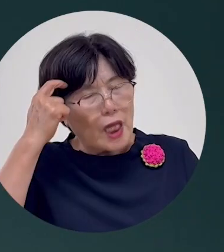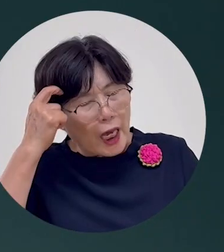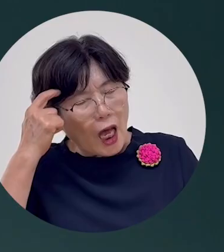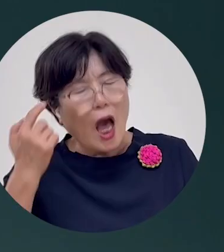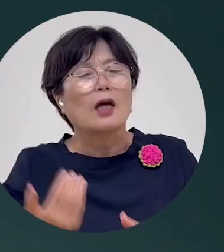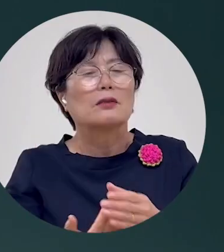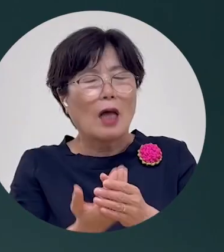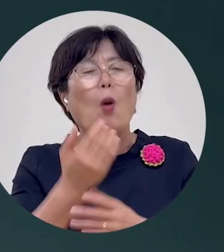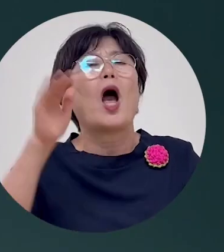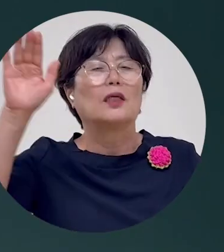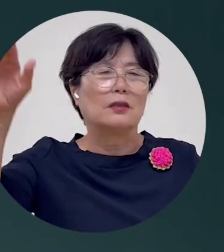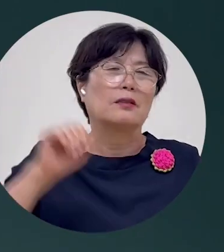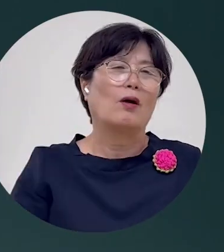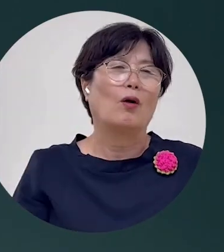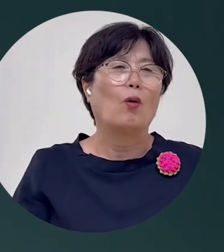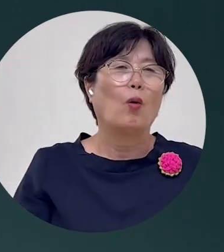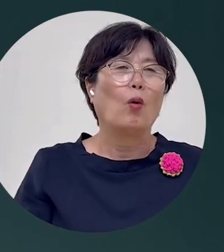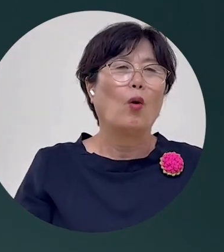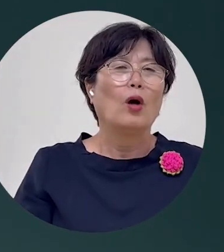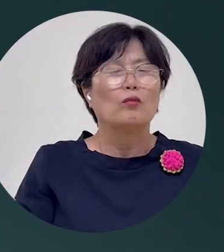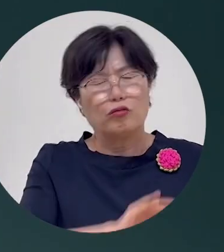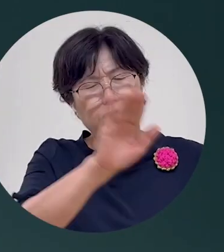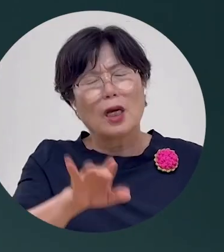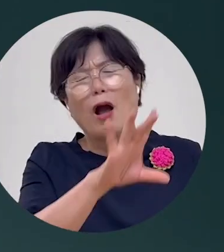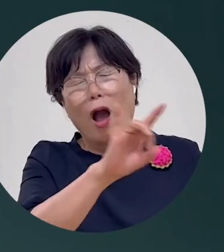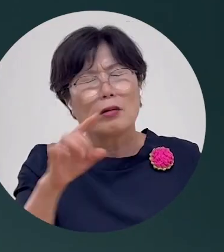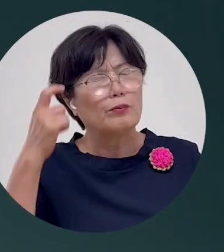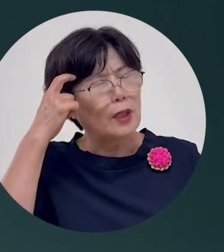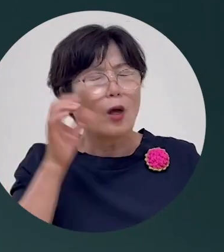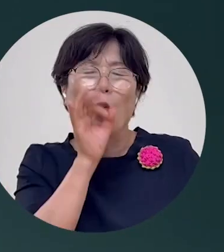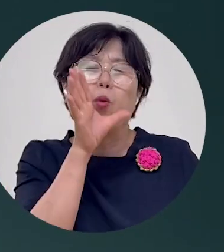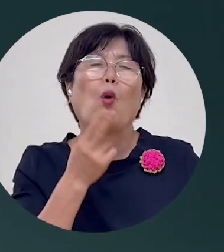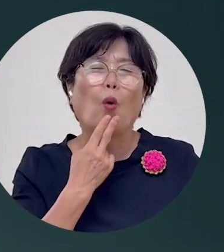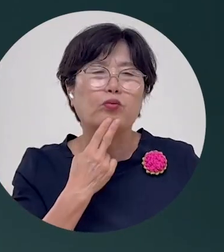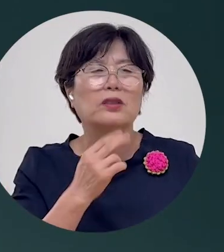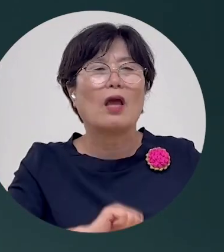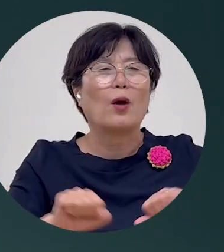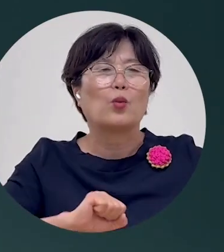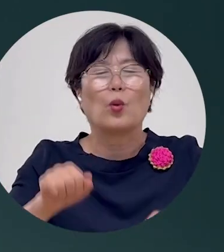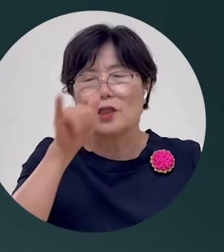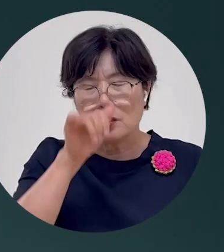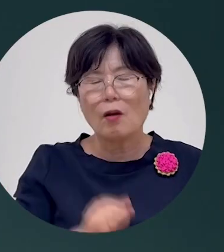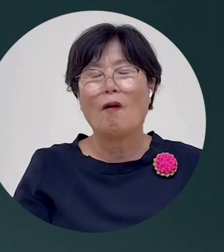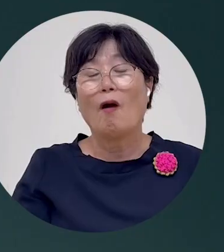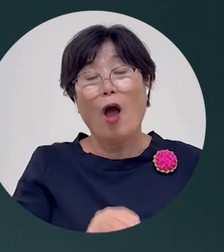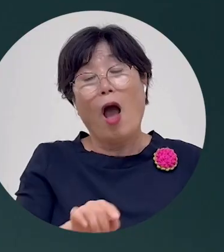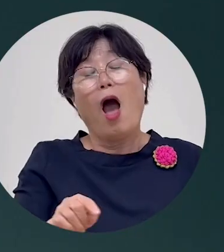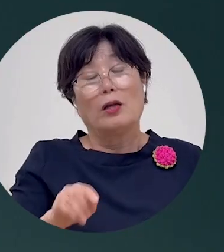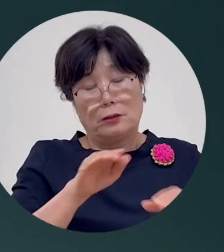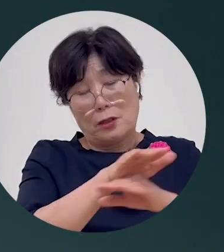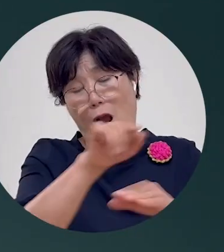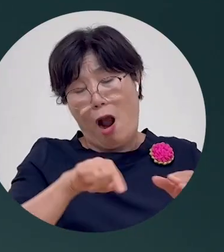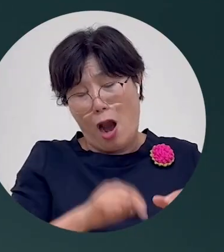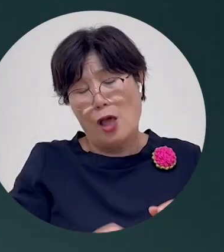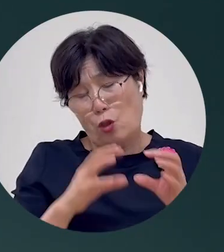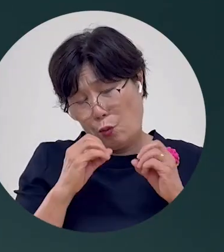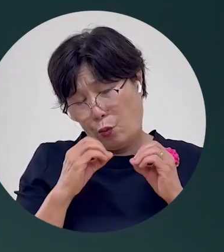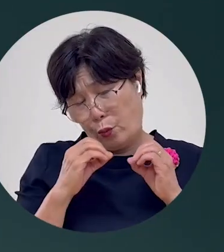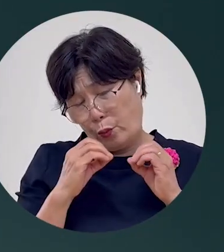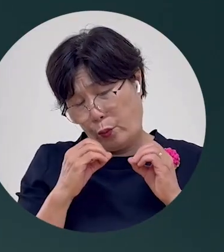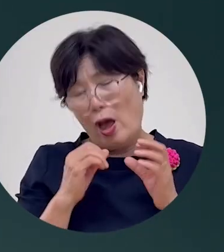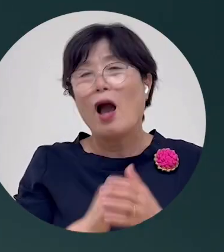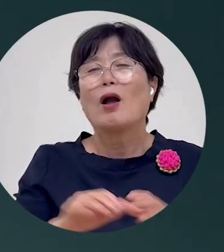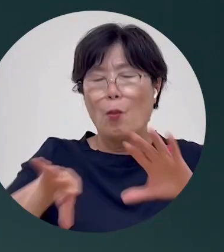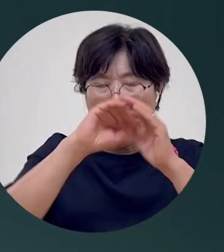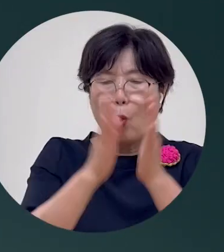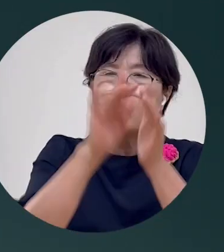들어요? 의식을 못해서. 여러분, 거기서 말한 거 다 녹화되고 녹음돼요, 안 돼요?